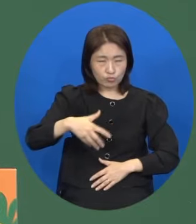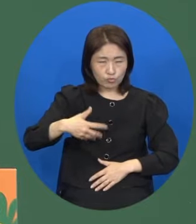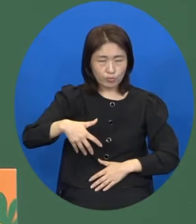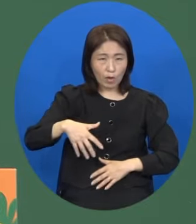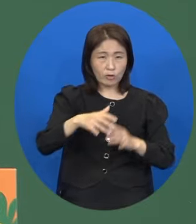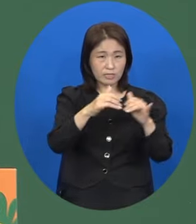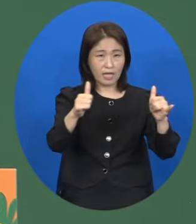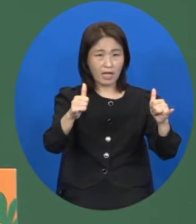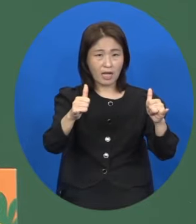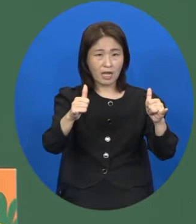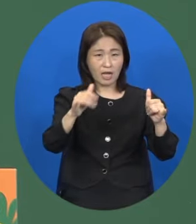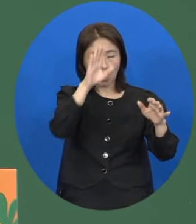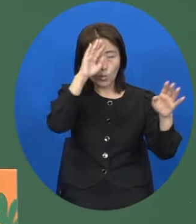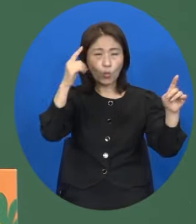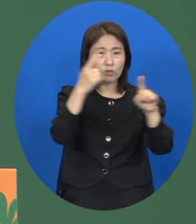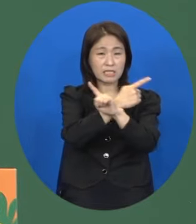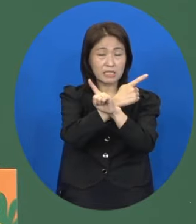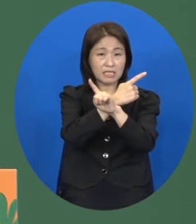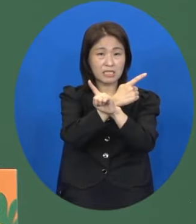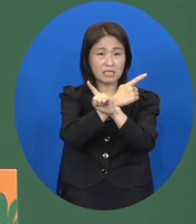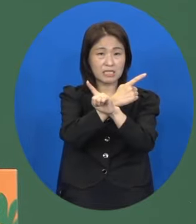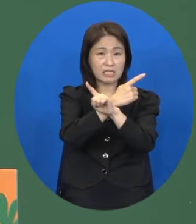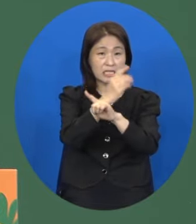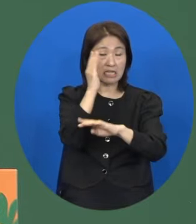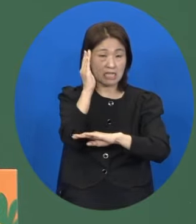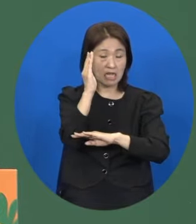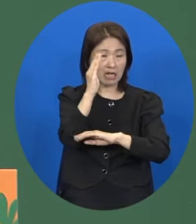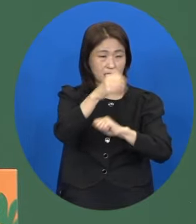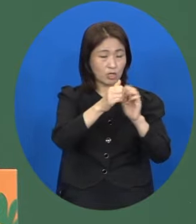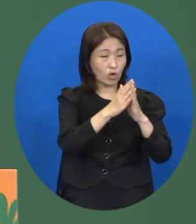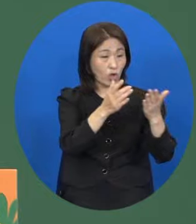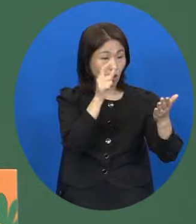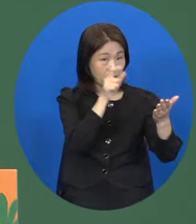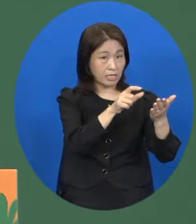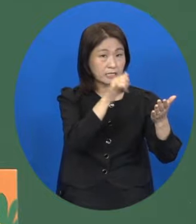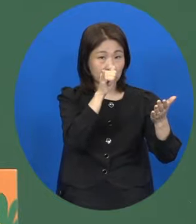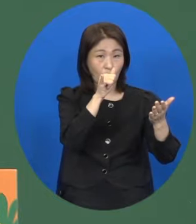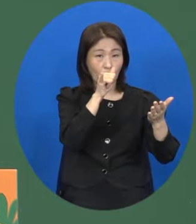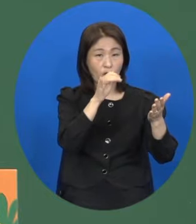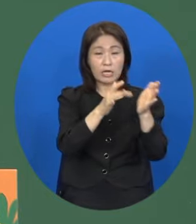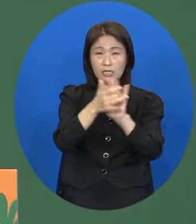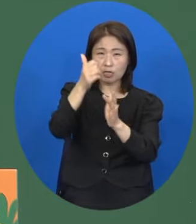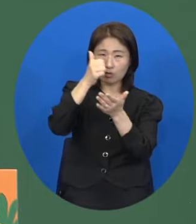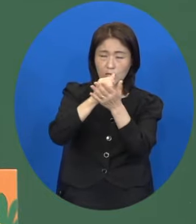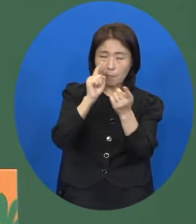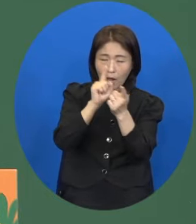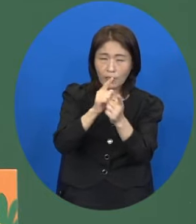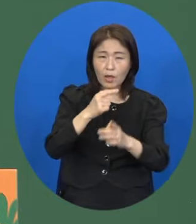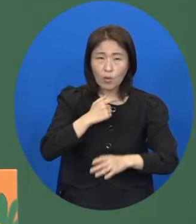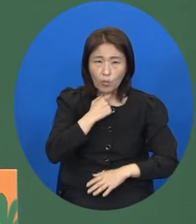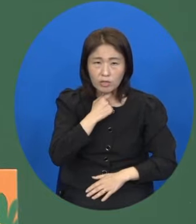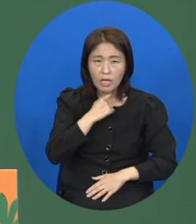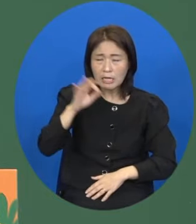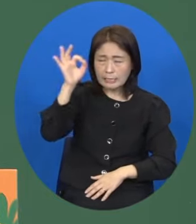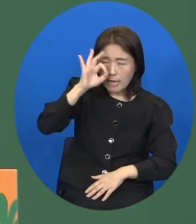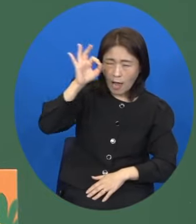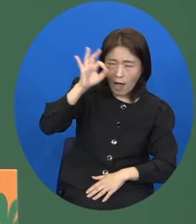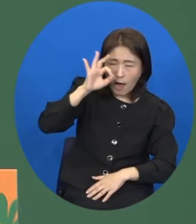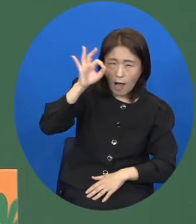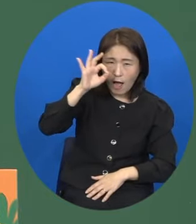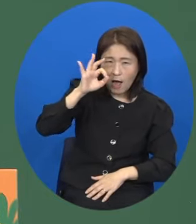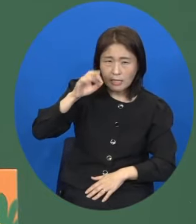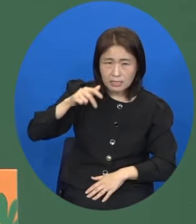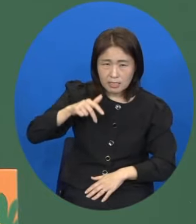이야기가 기록되어 있습니다. 예수님 만나기 원합니다. 찾아갔지만 수많은 인파로 인하여